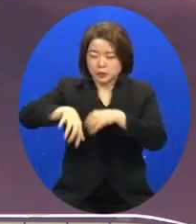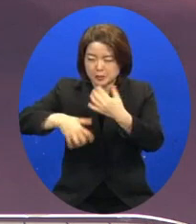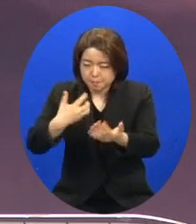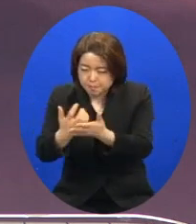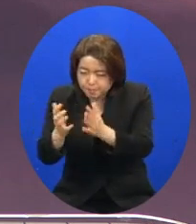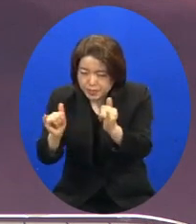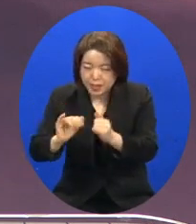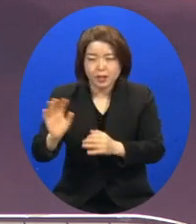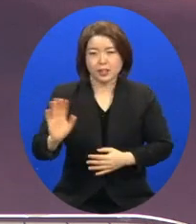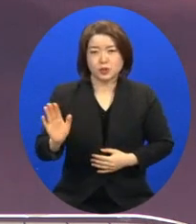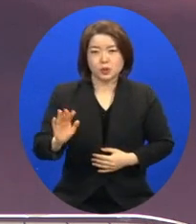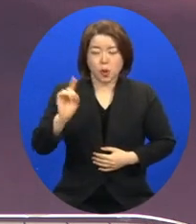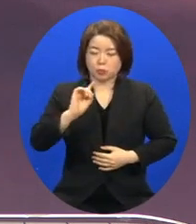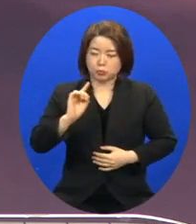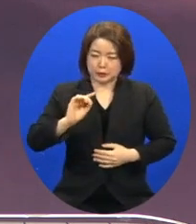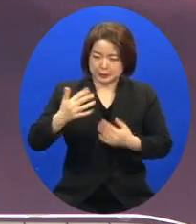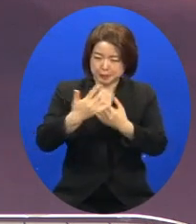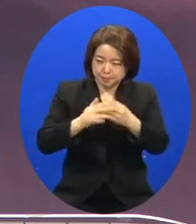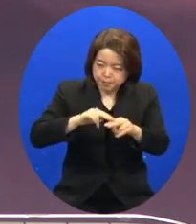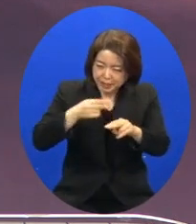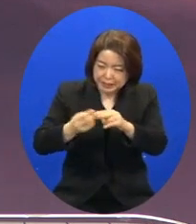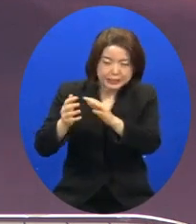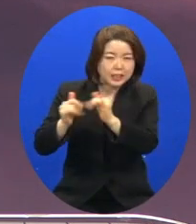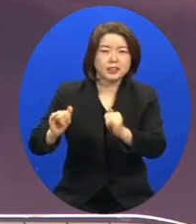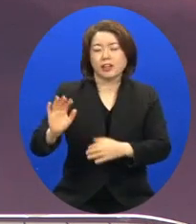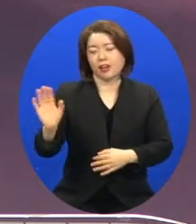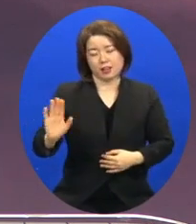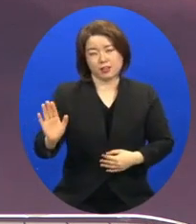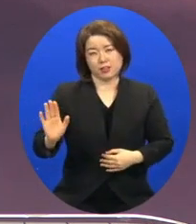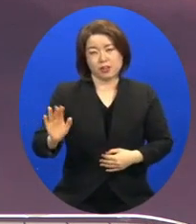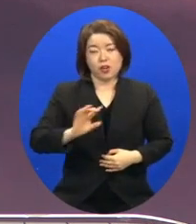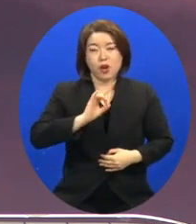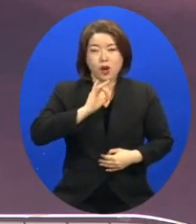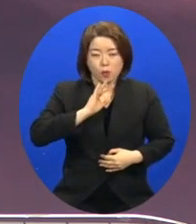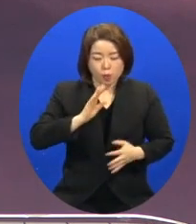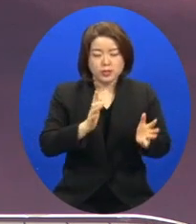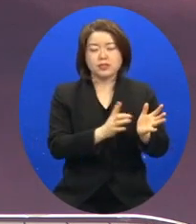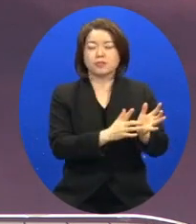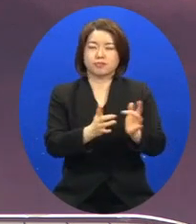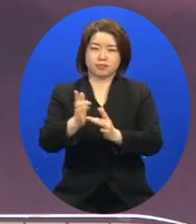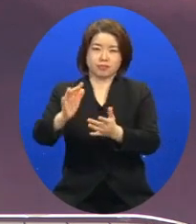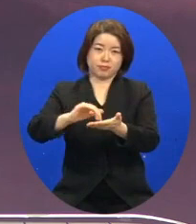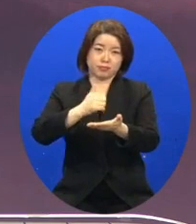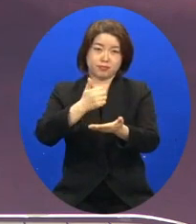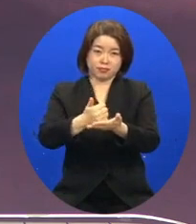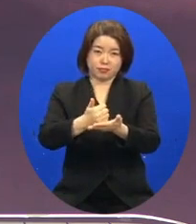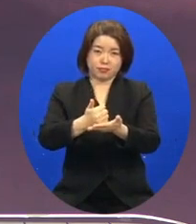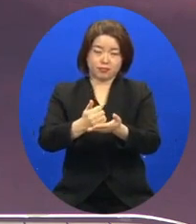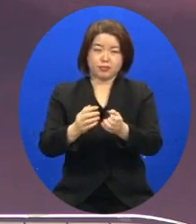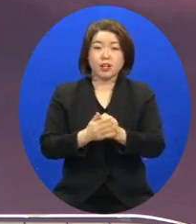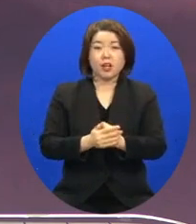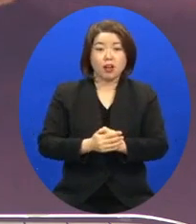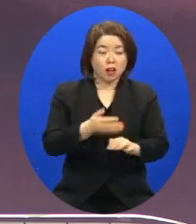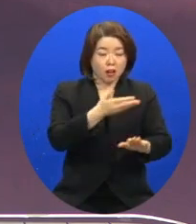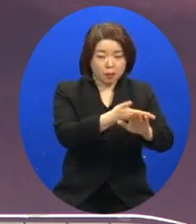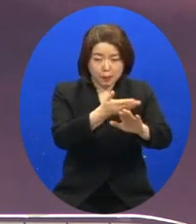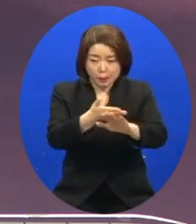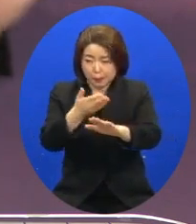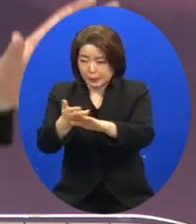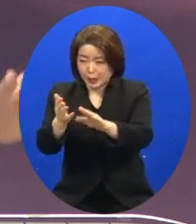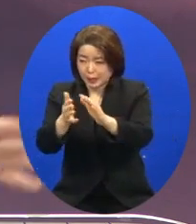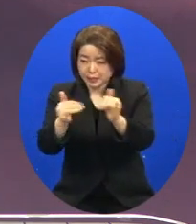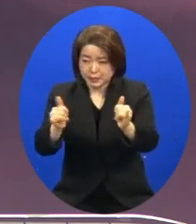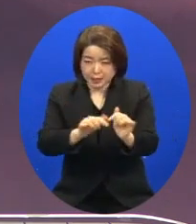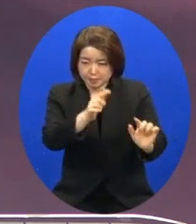아니고 무슨 은사자도 아니고 오직 예수 그리스도. 그러면 서로가 다른 사람들끼리 모여도